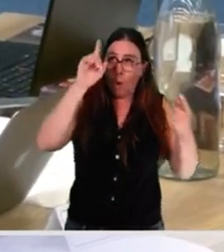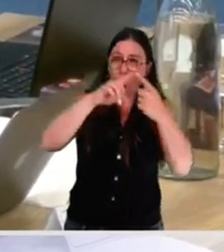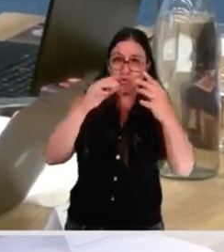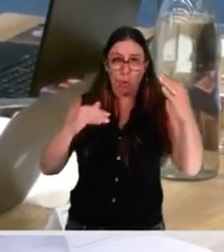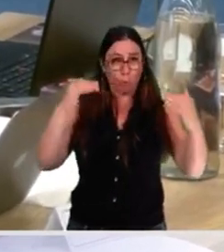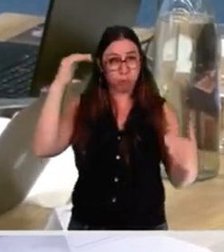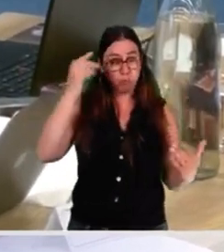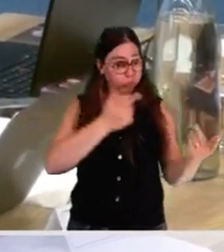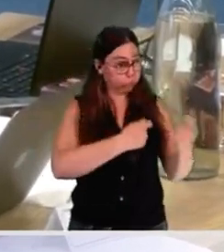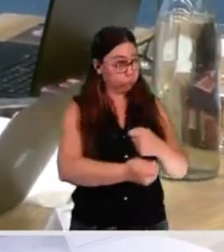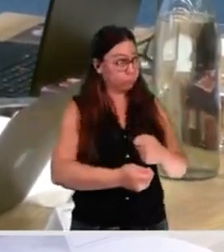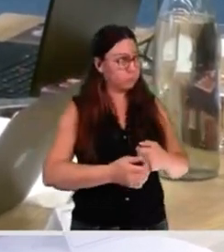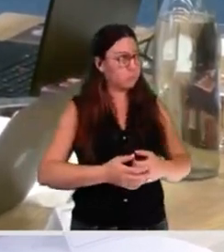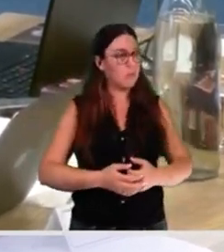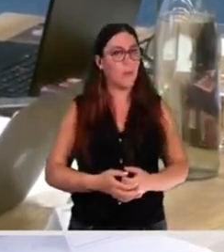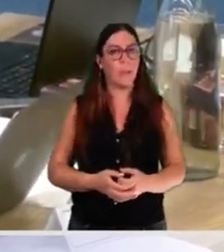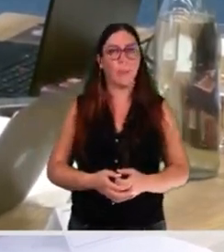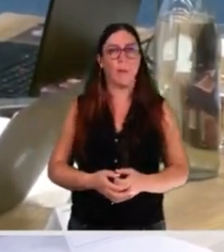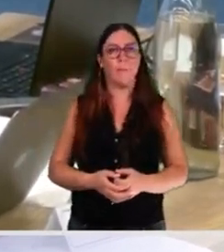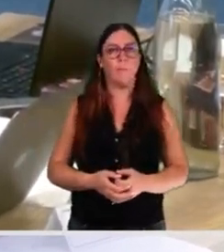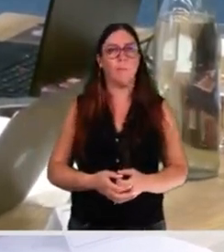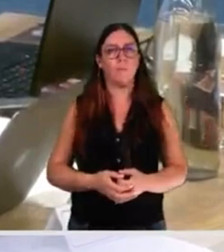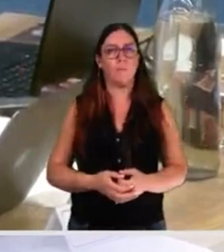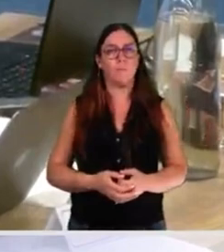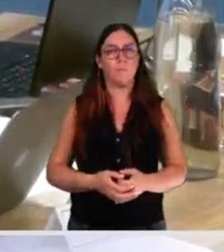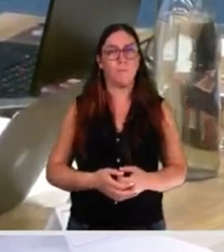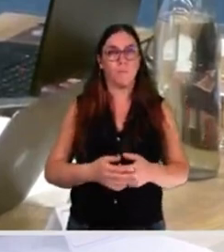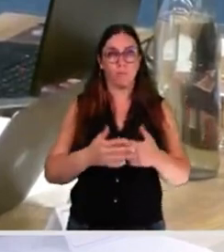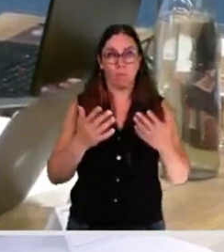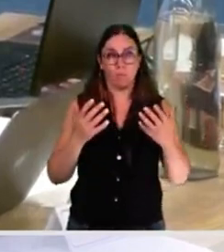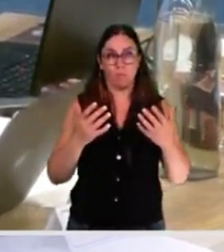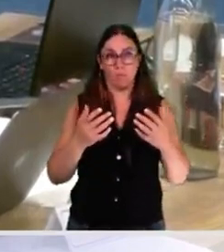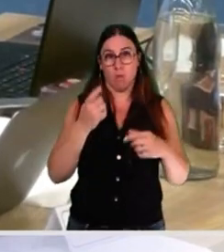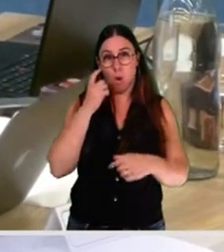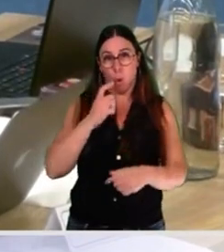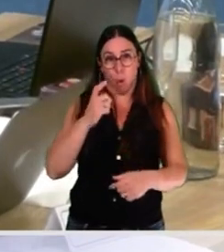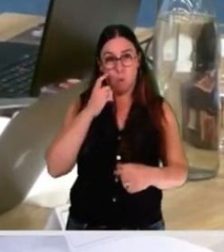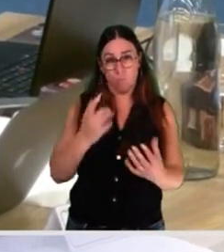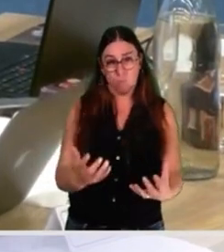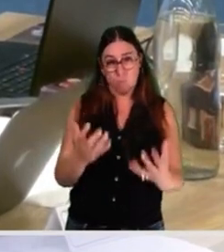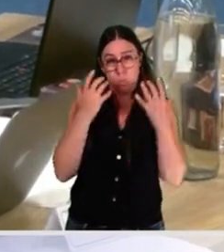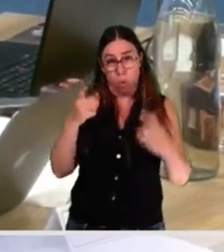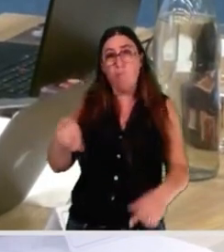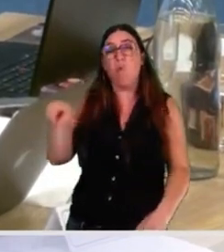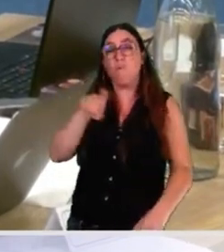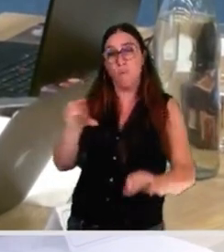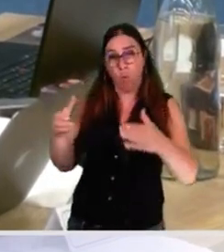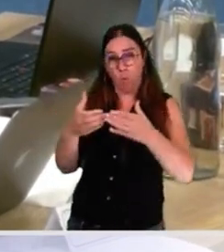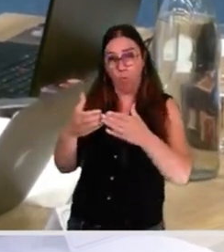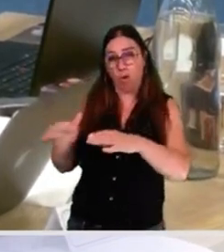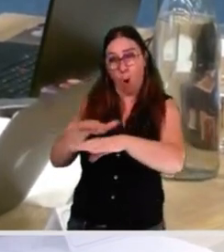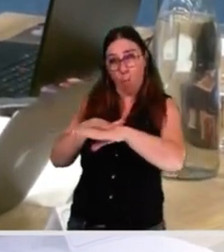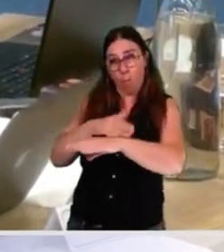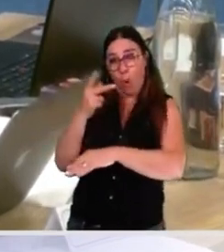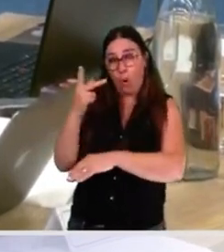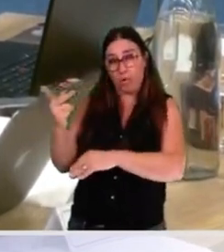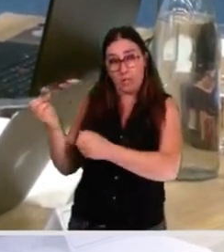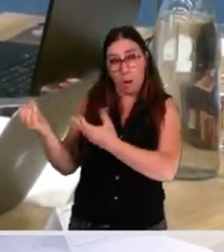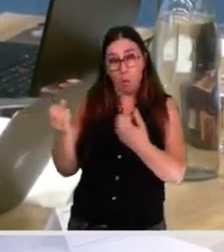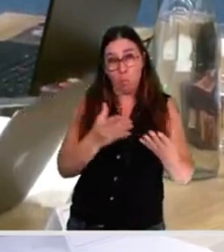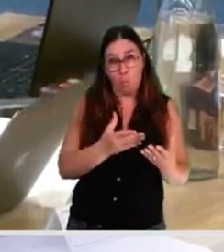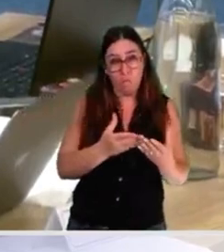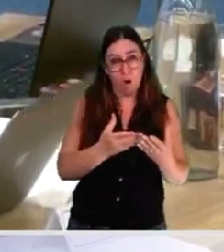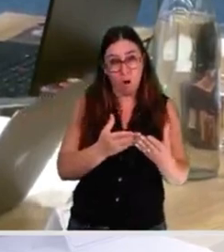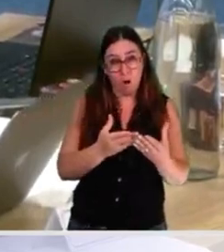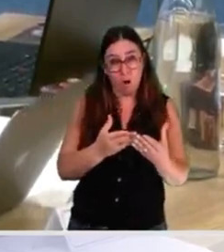enjeux. D'abord, il établit un terrible constat pour vous. Votre politique a accentué cette